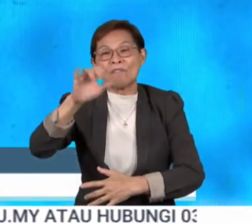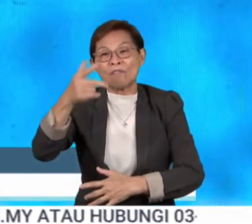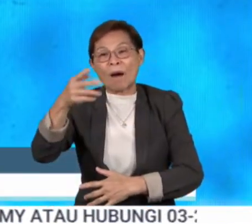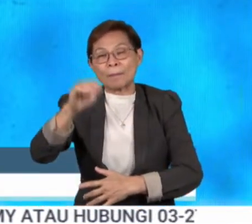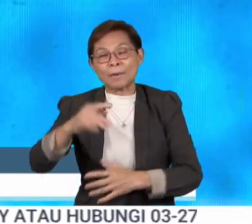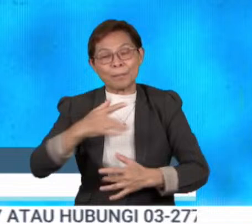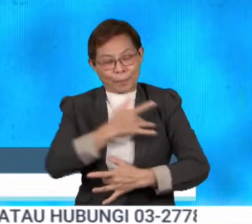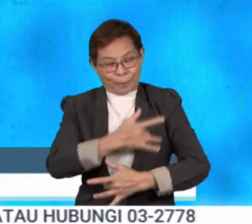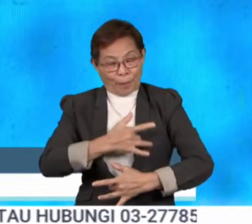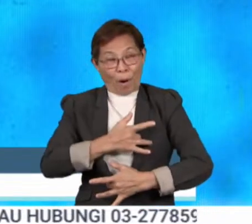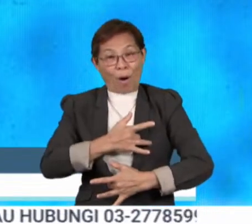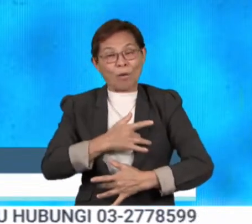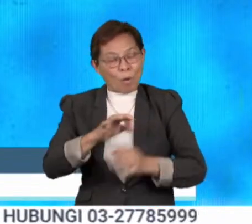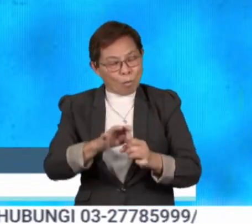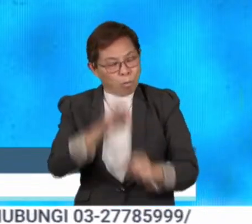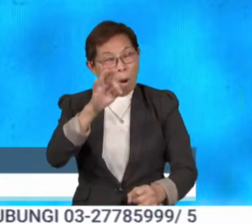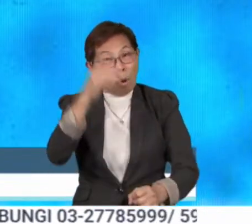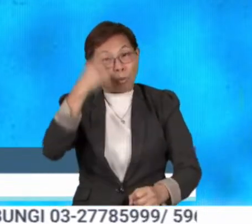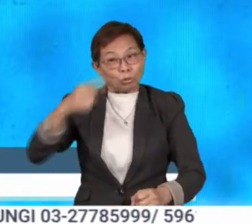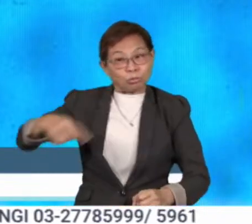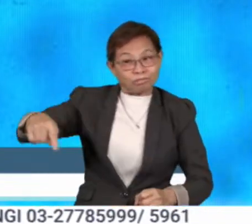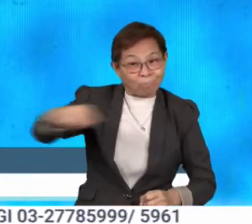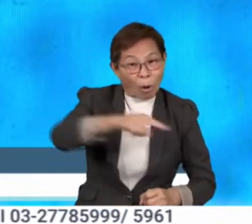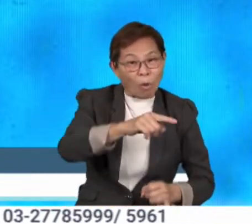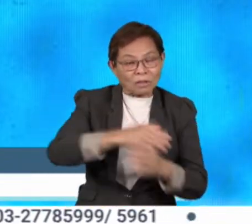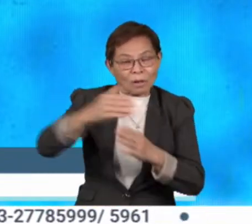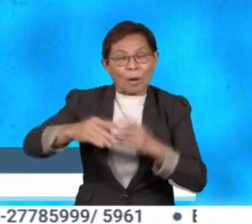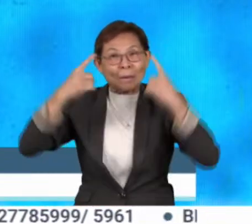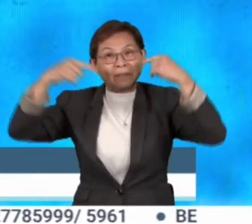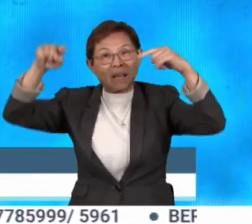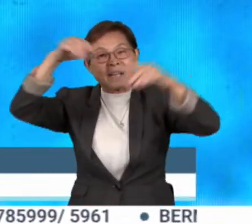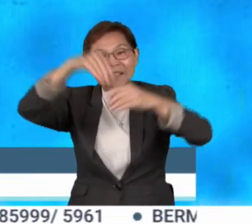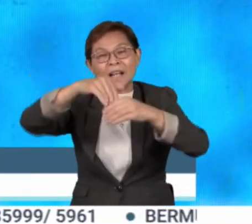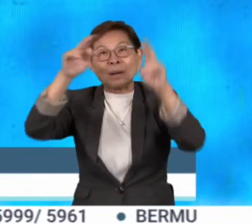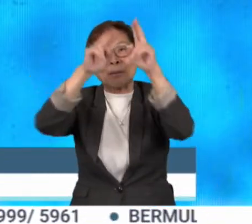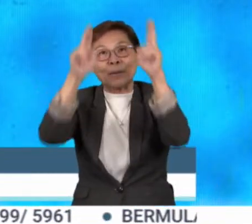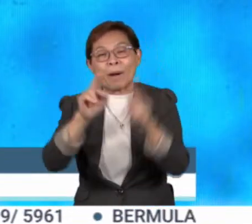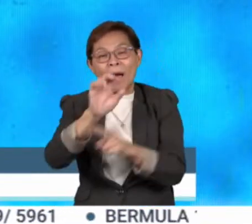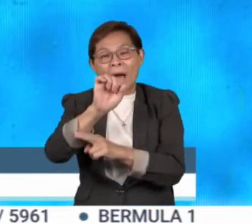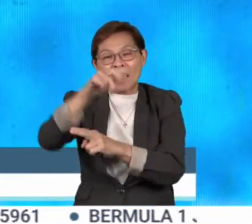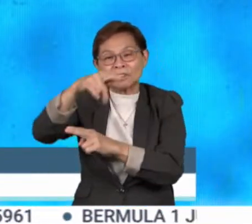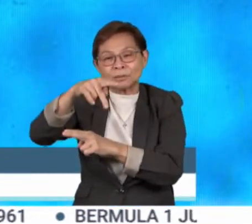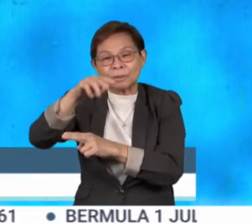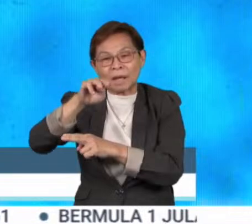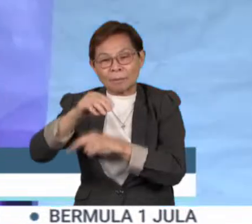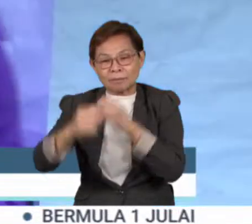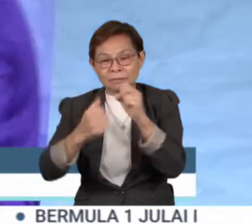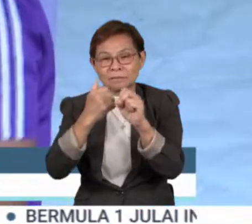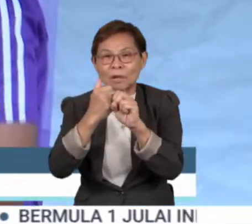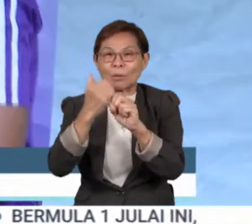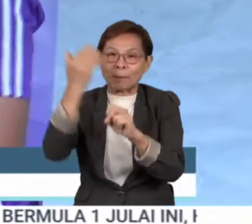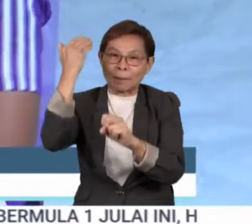penghargaan tersebut sebagai memberi semangat kepada mereka setelah berjaya dalam peperiksaan SPM tahun lepas.